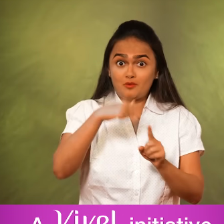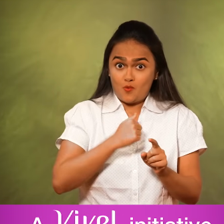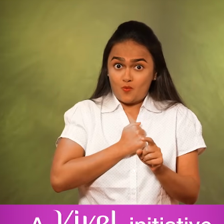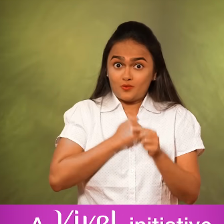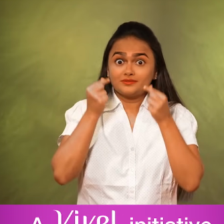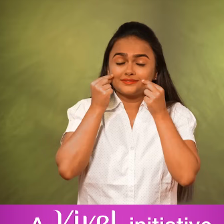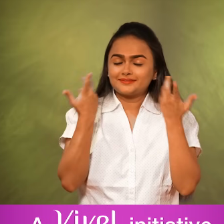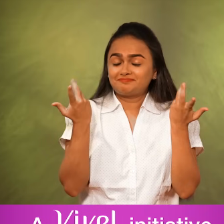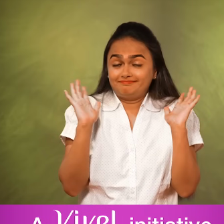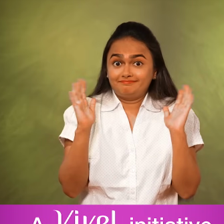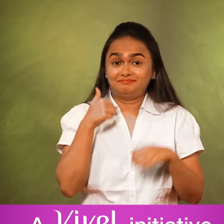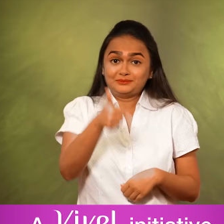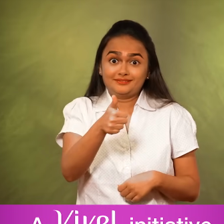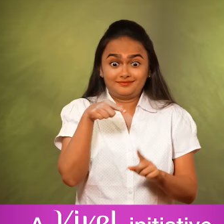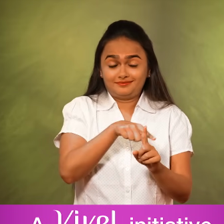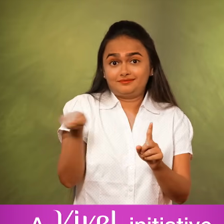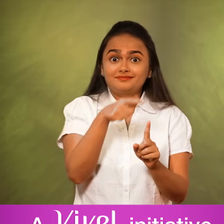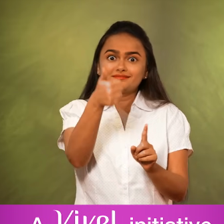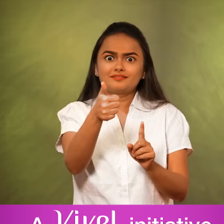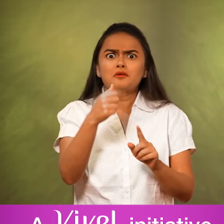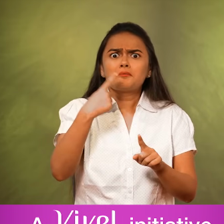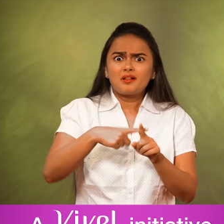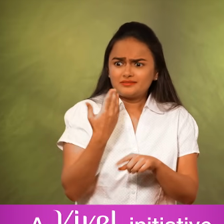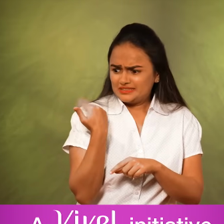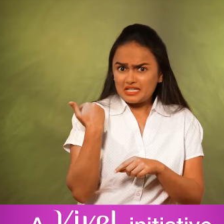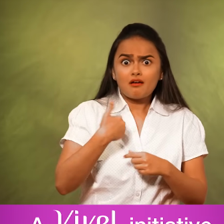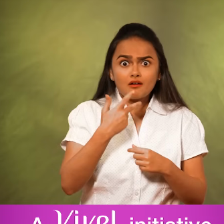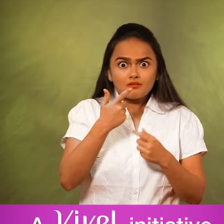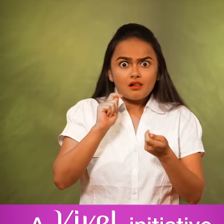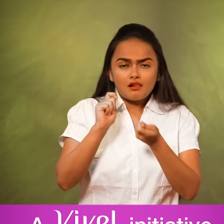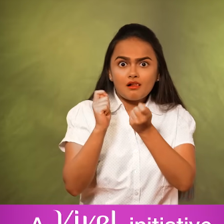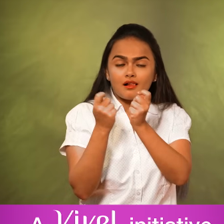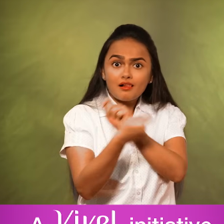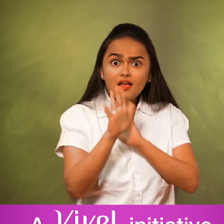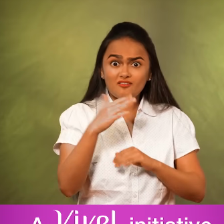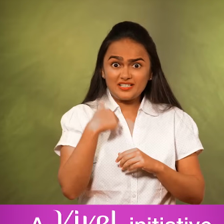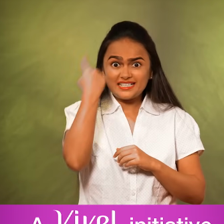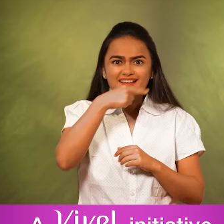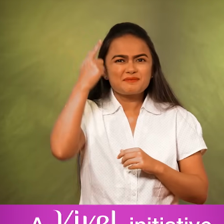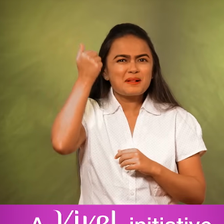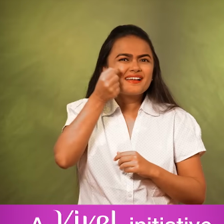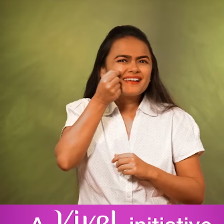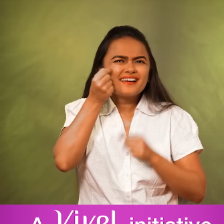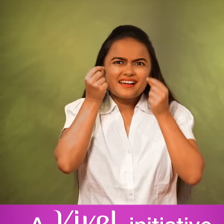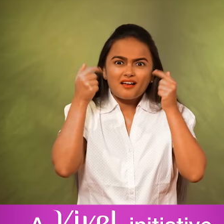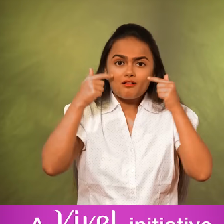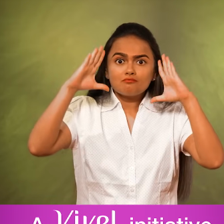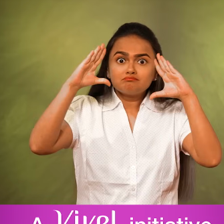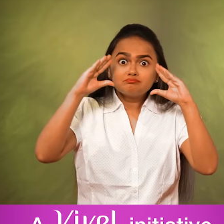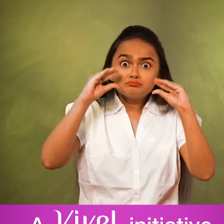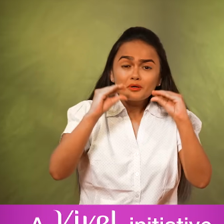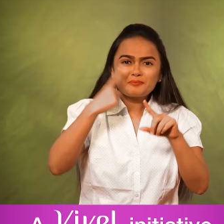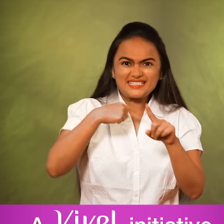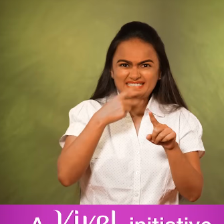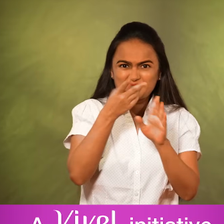है, but for my skin it's just best. And lately तो मैंने बहुत ज्यादा changes देखे हैं, especially in my pigmentation